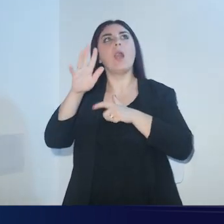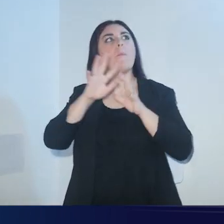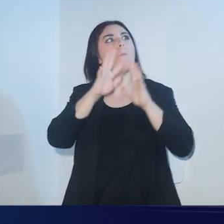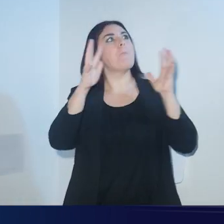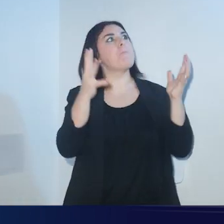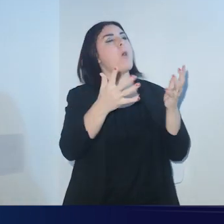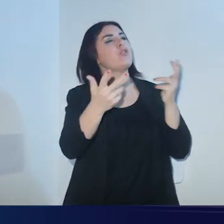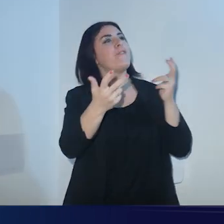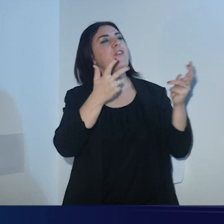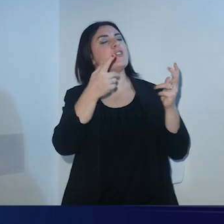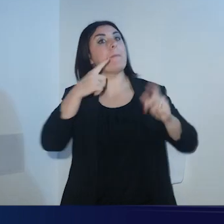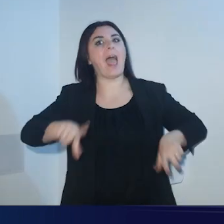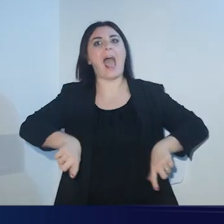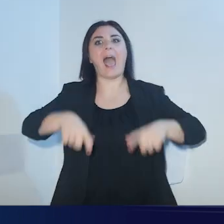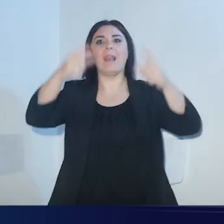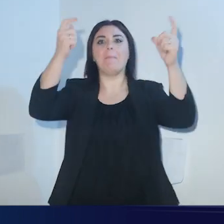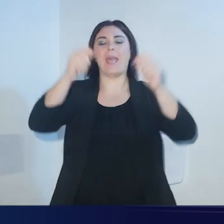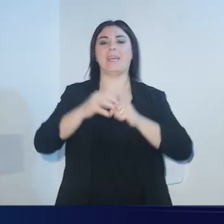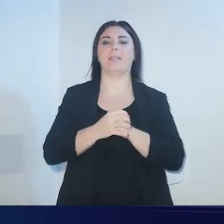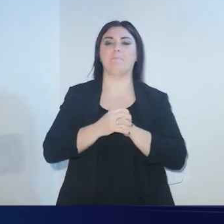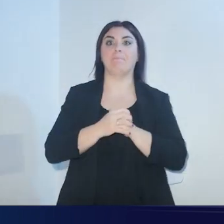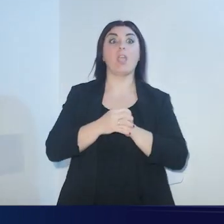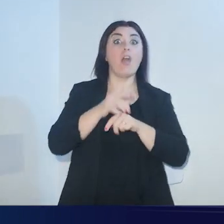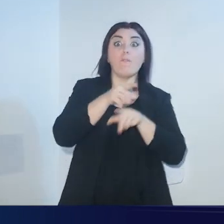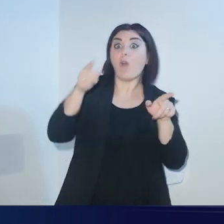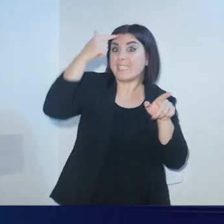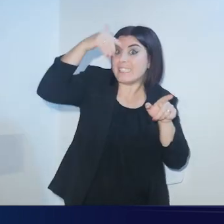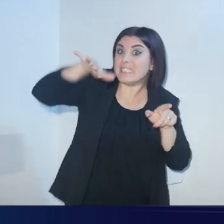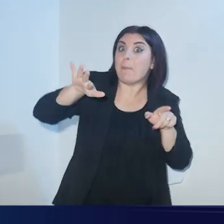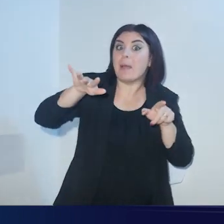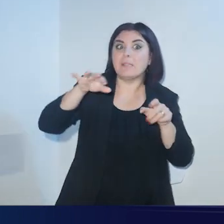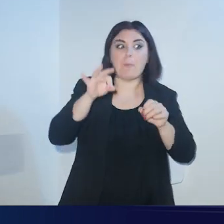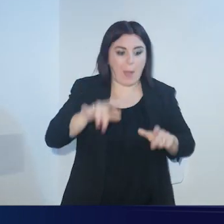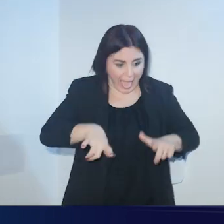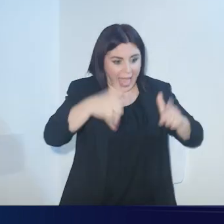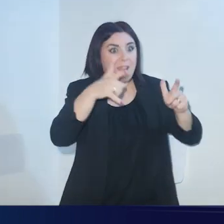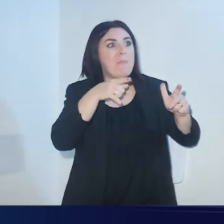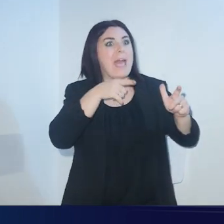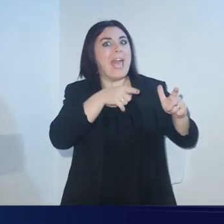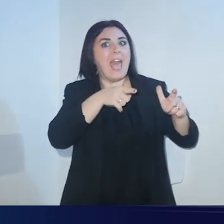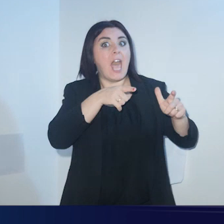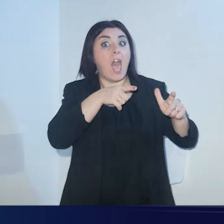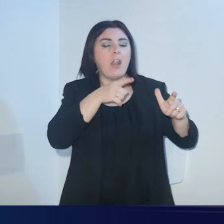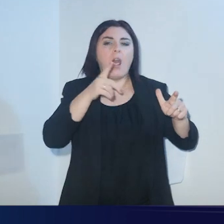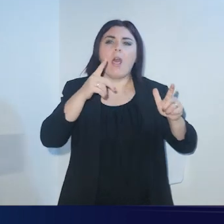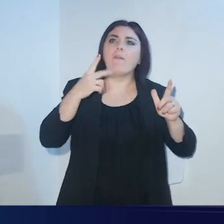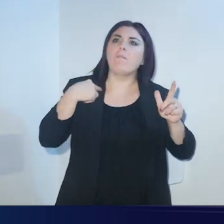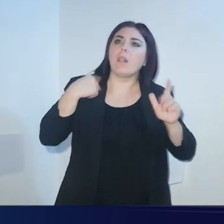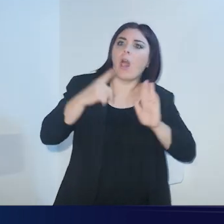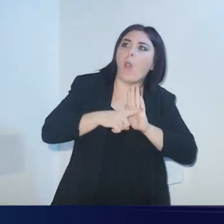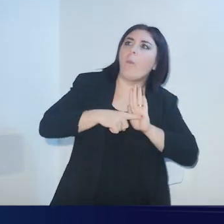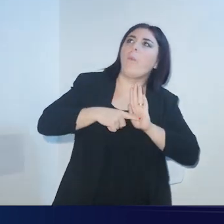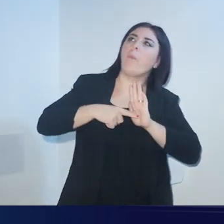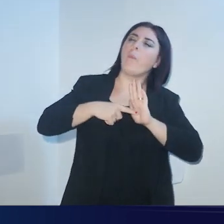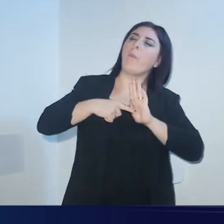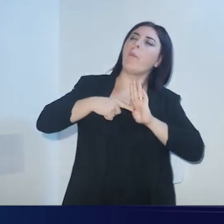affascinante degli alberi. Non so se sapete che gli alberi sono gli esseri più longevi